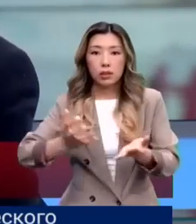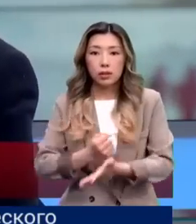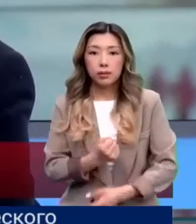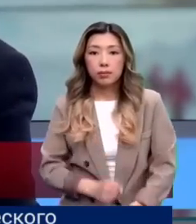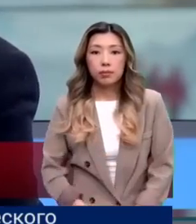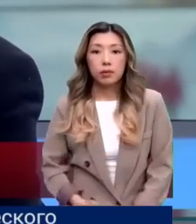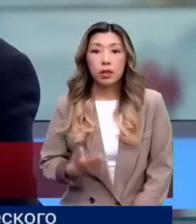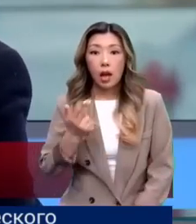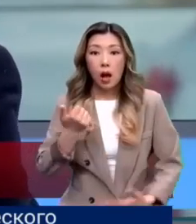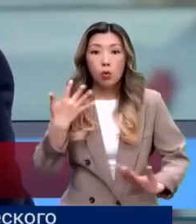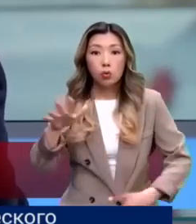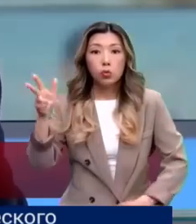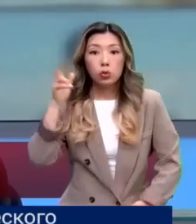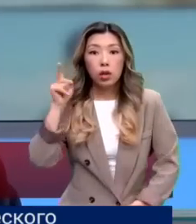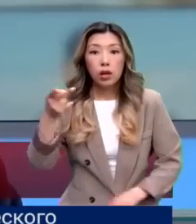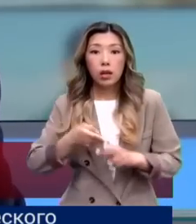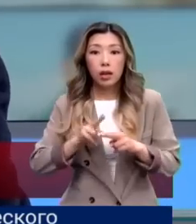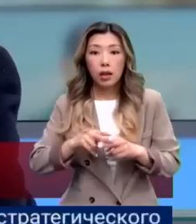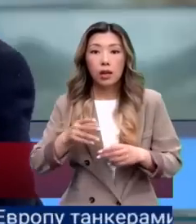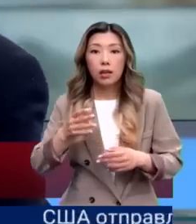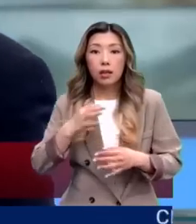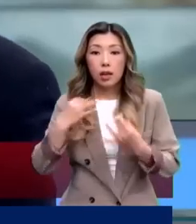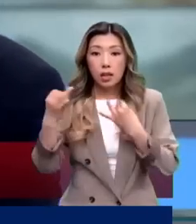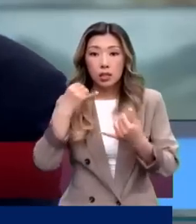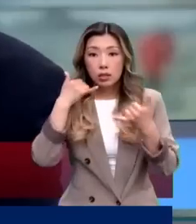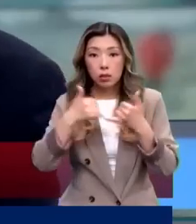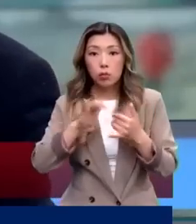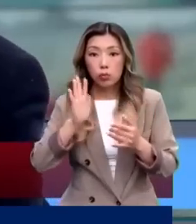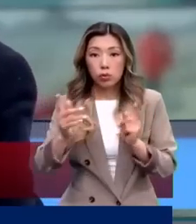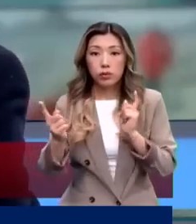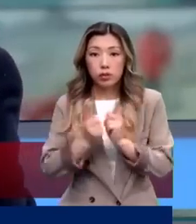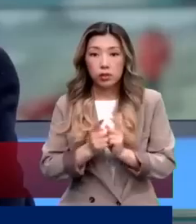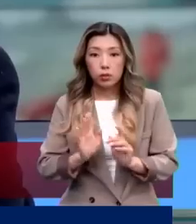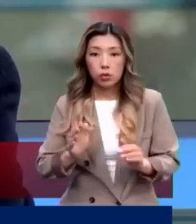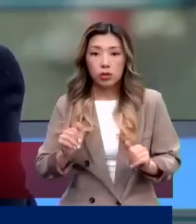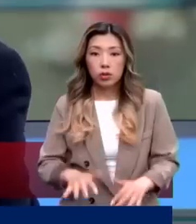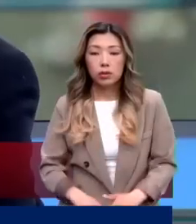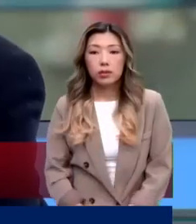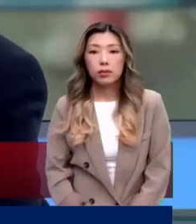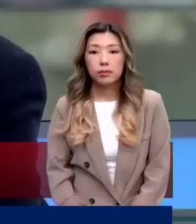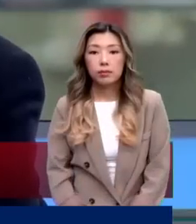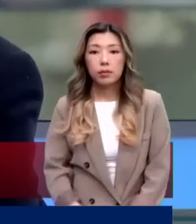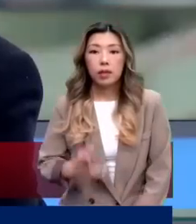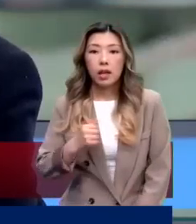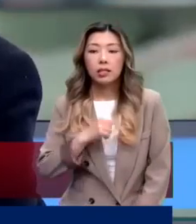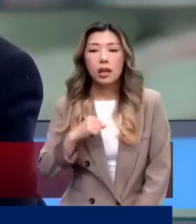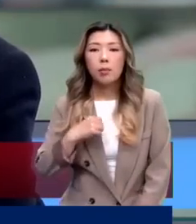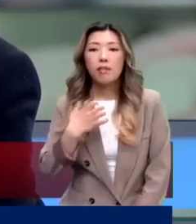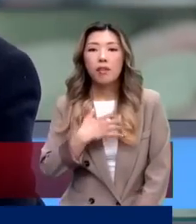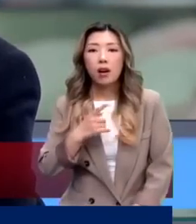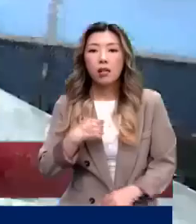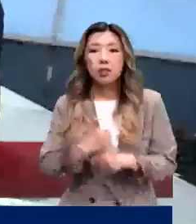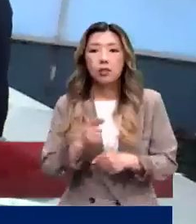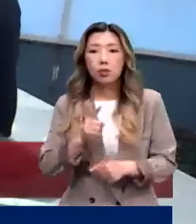услышано. Мы сегодня разговаривали с вице-премьером на эту тему. Даже так? И будет диалог, будет решение. Самое-то главное что? Доход населения, чтобы